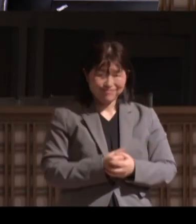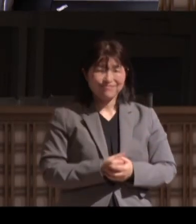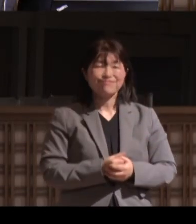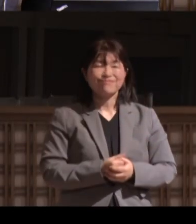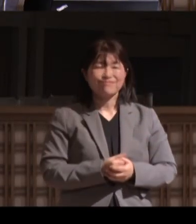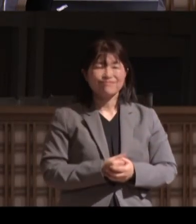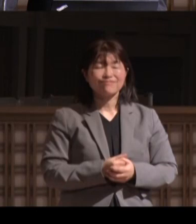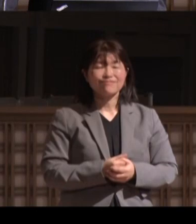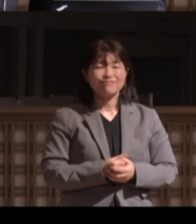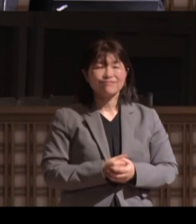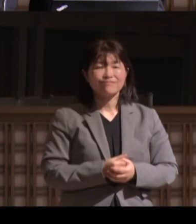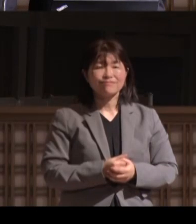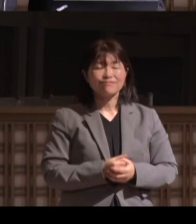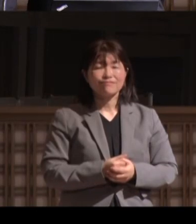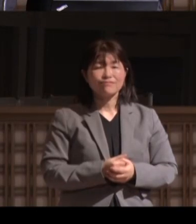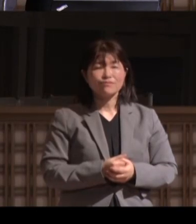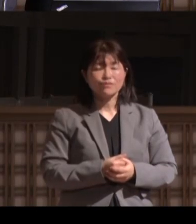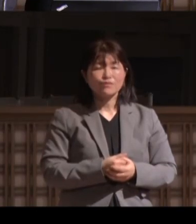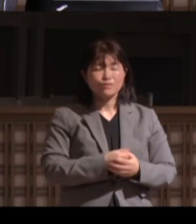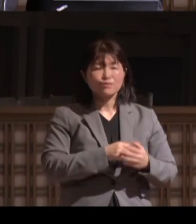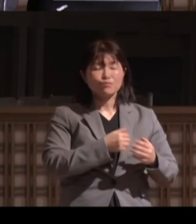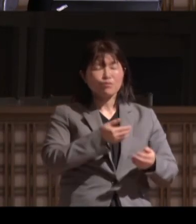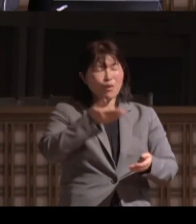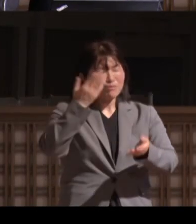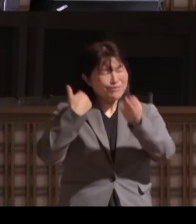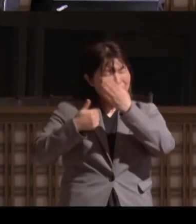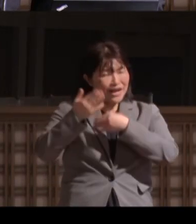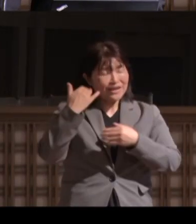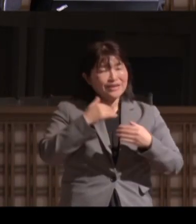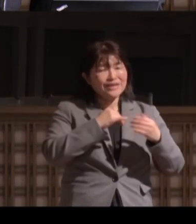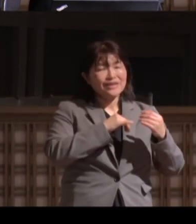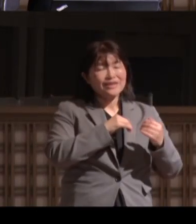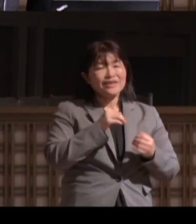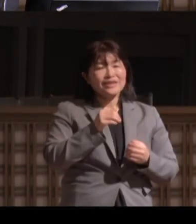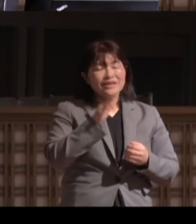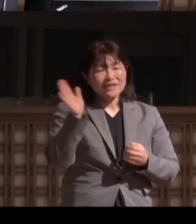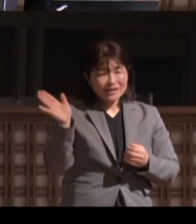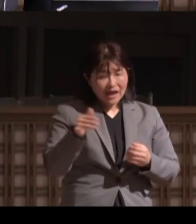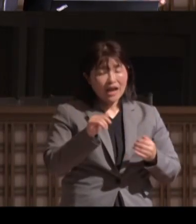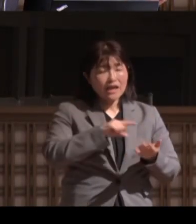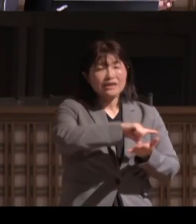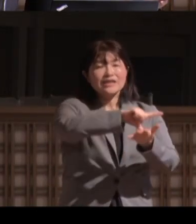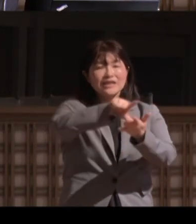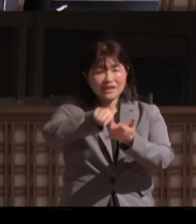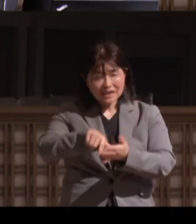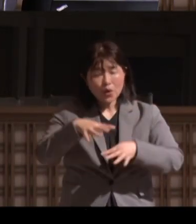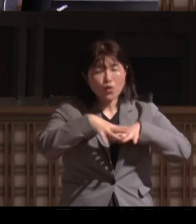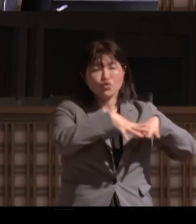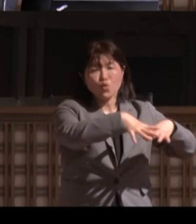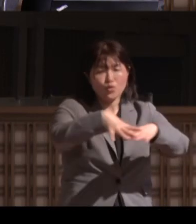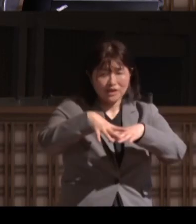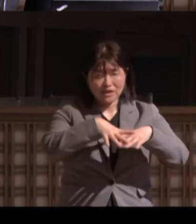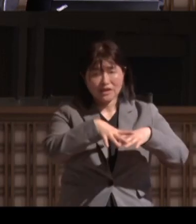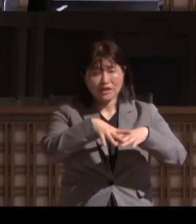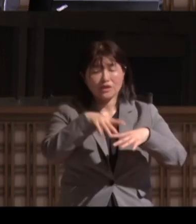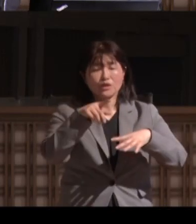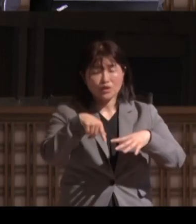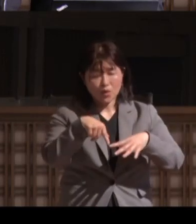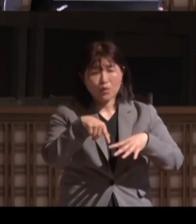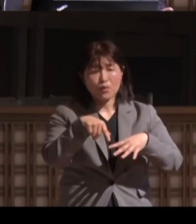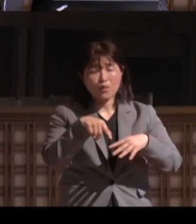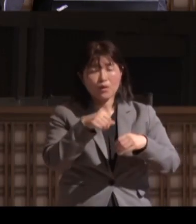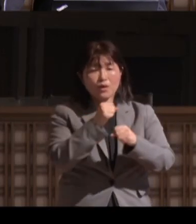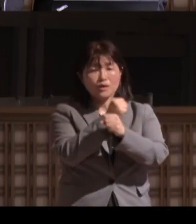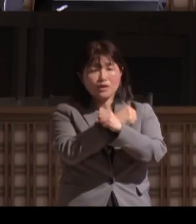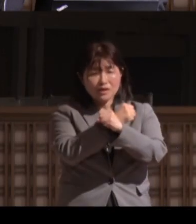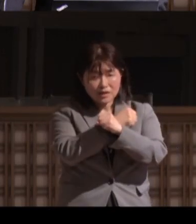えもう歴史時代から始まってるこの地域の組織これあの研究面では